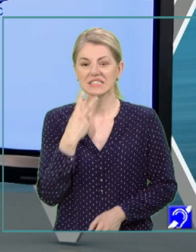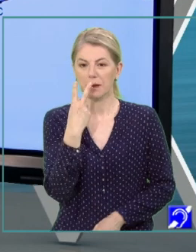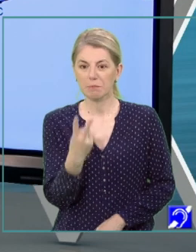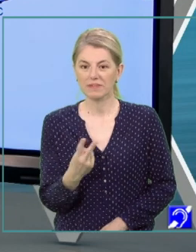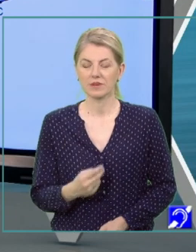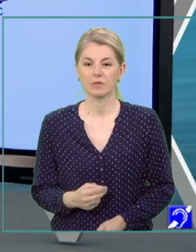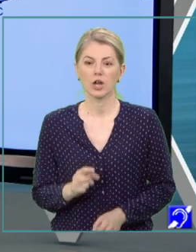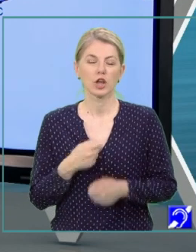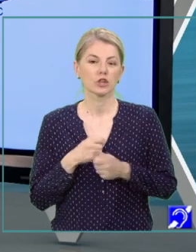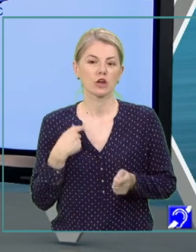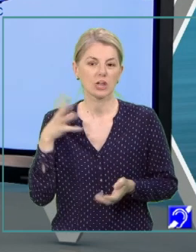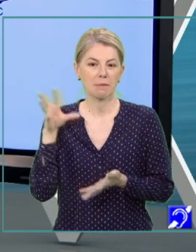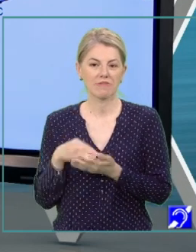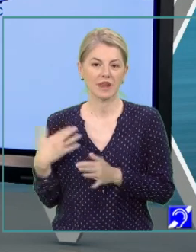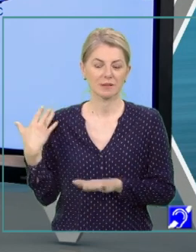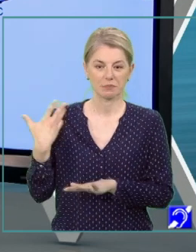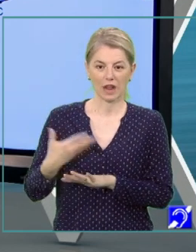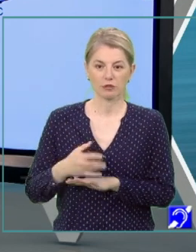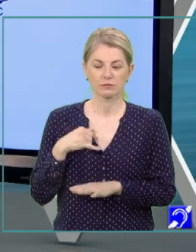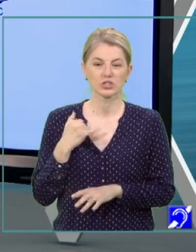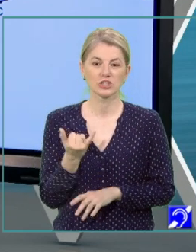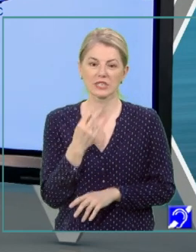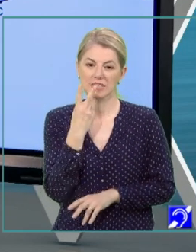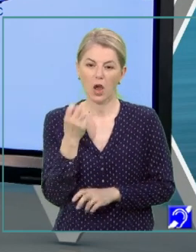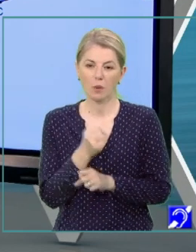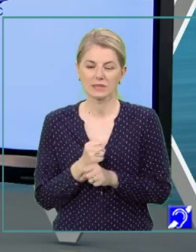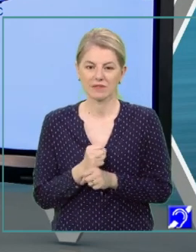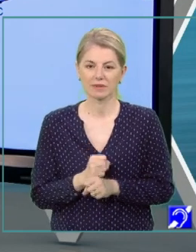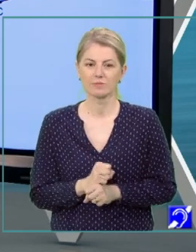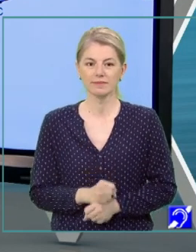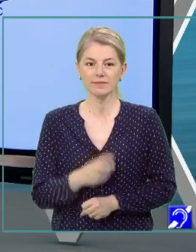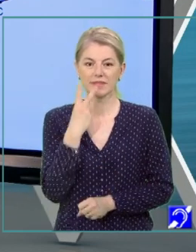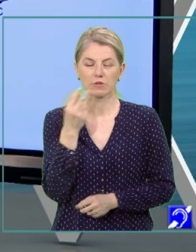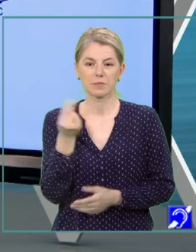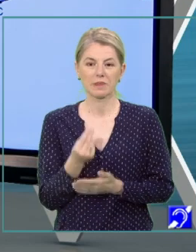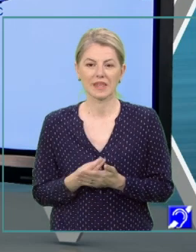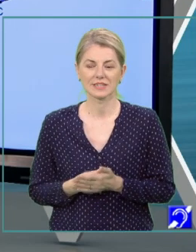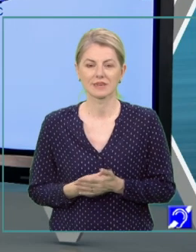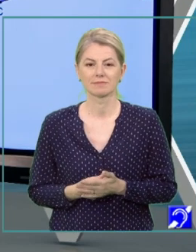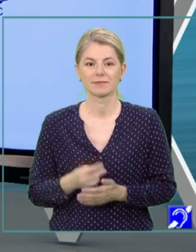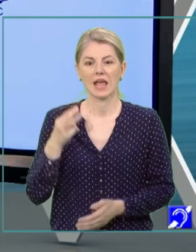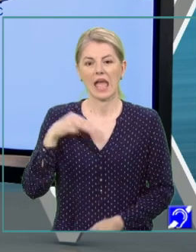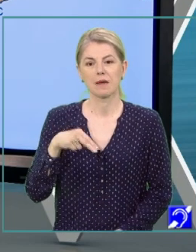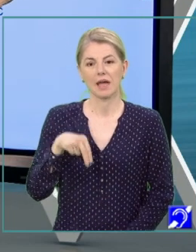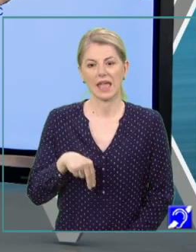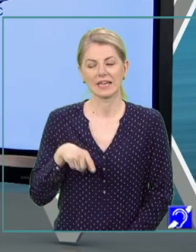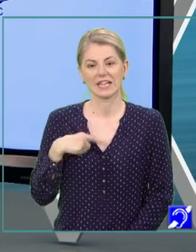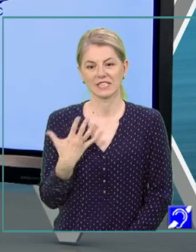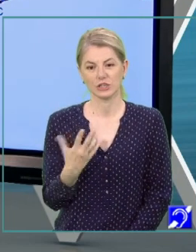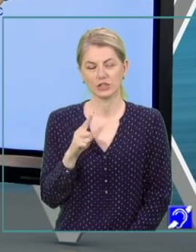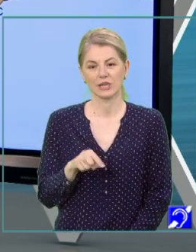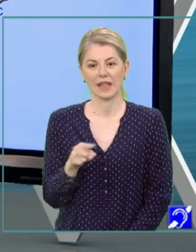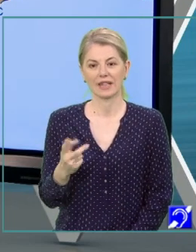privim tot ce am aflat până acum și să analizăm. Ne uităm pe desen. Mn este